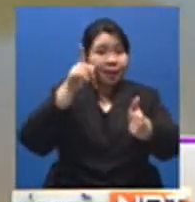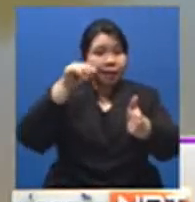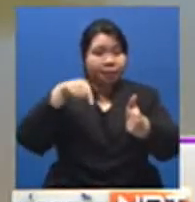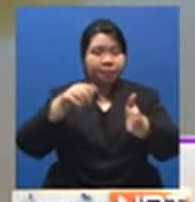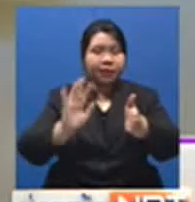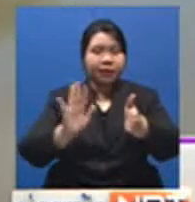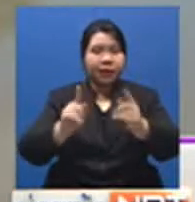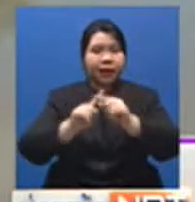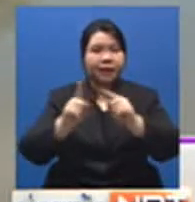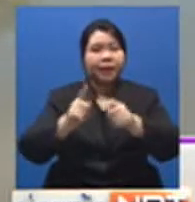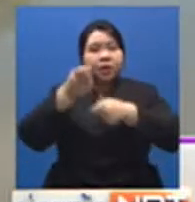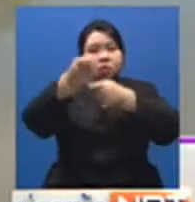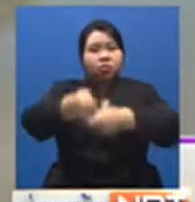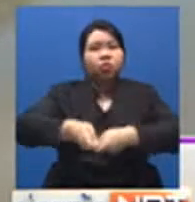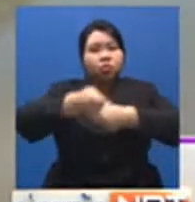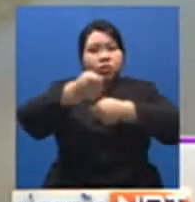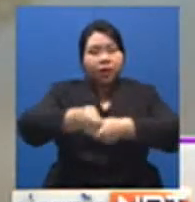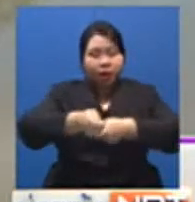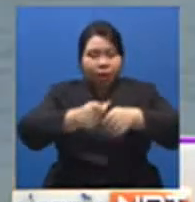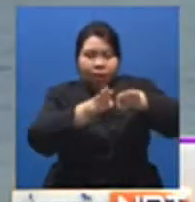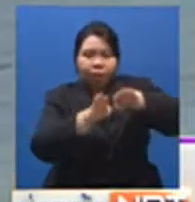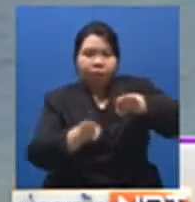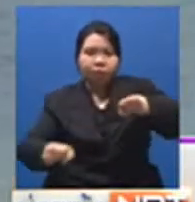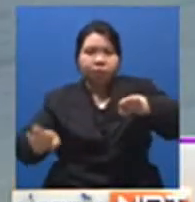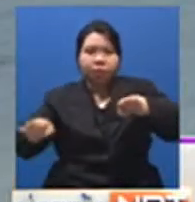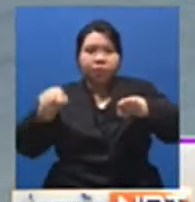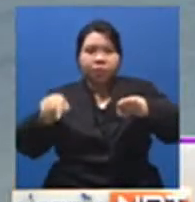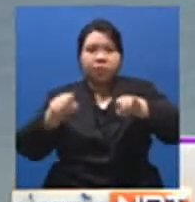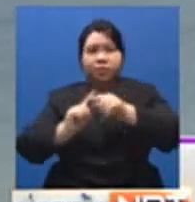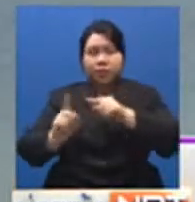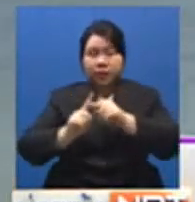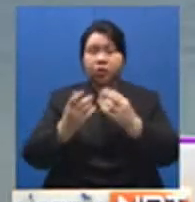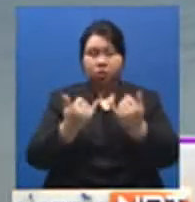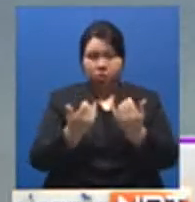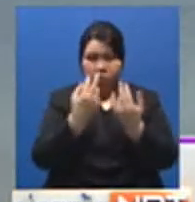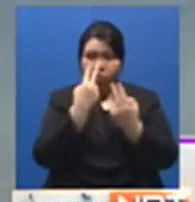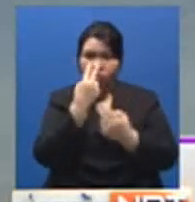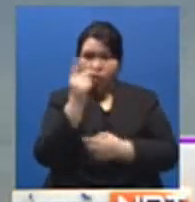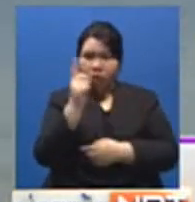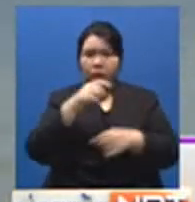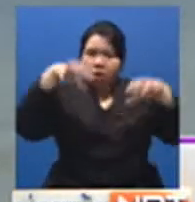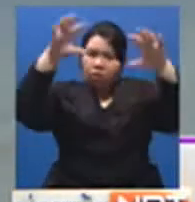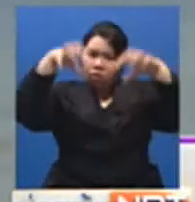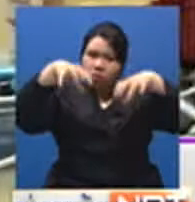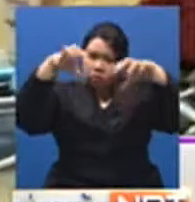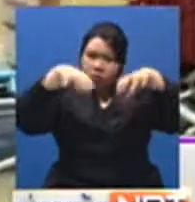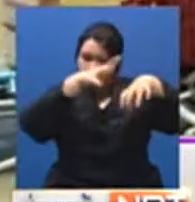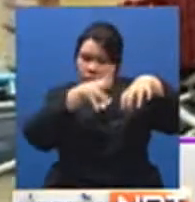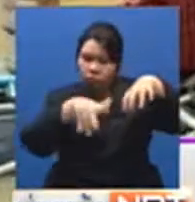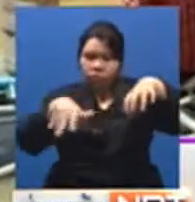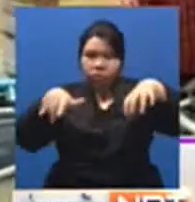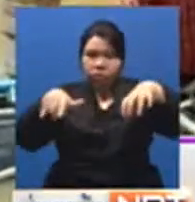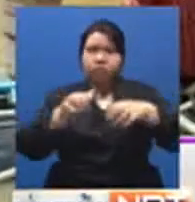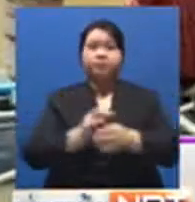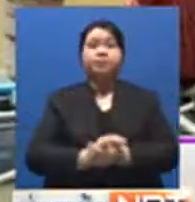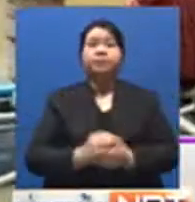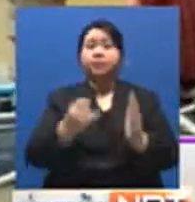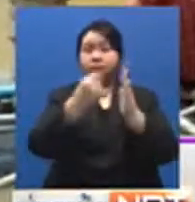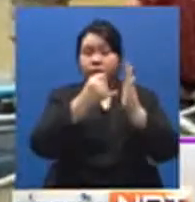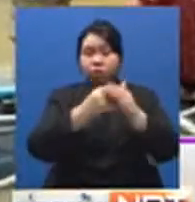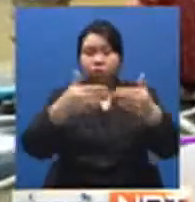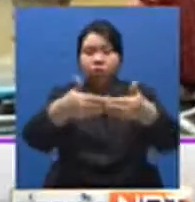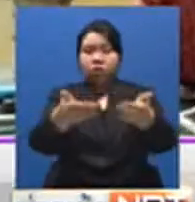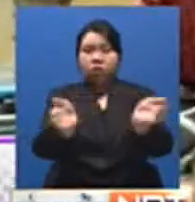ยกตัวขึ้นตามทุ่งนาและพื้นที่ลุ่มต่ำซึ่งก็ต้องรอดูปริมาณน้ำฝนที่ตกลงมาอีกครั้งส่วนที่จังหวัดอ่างทอง